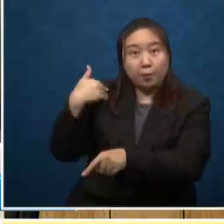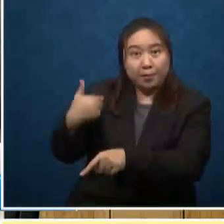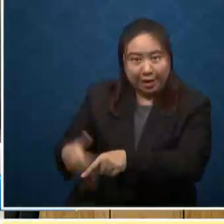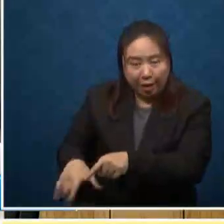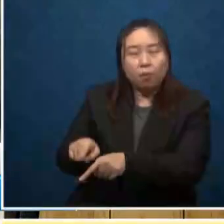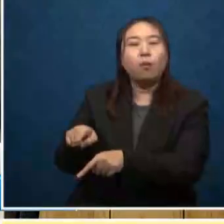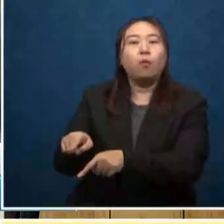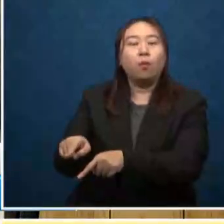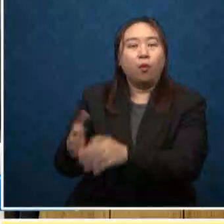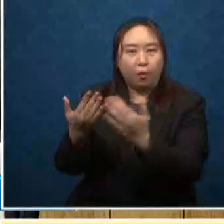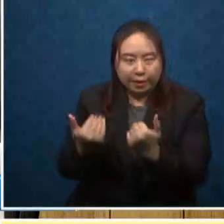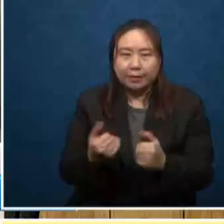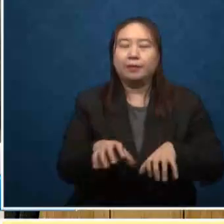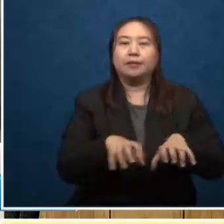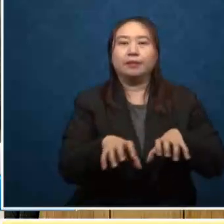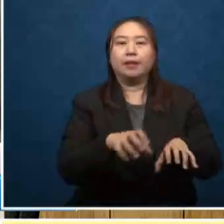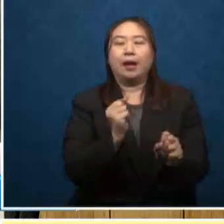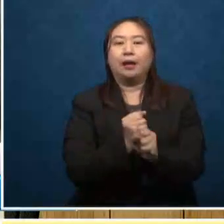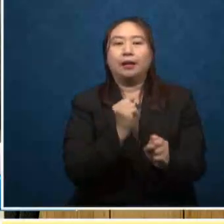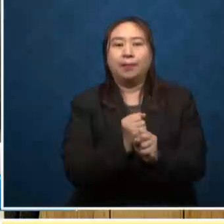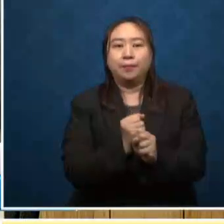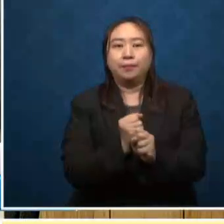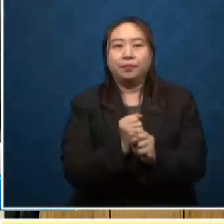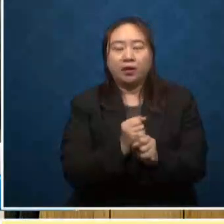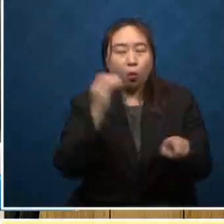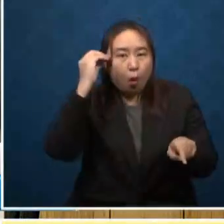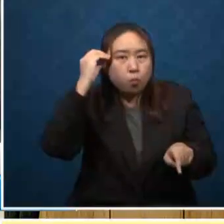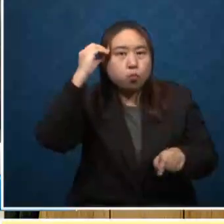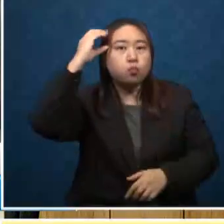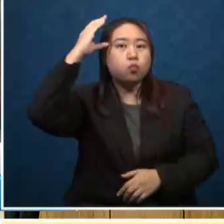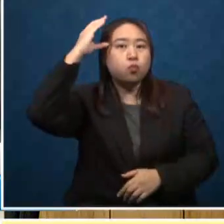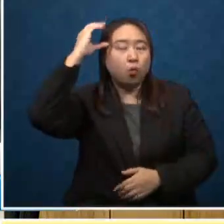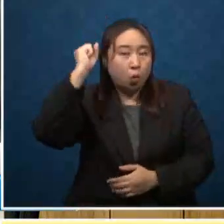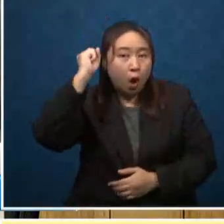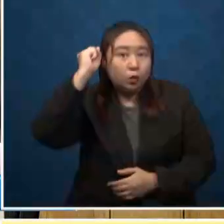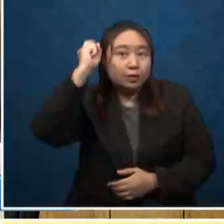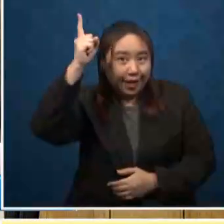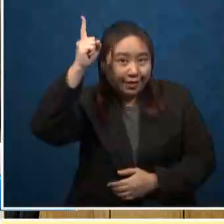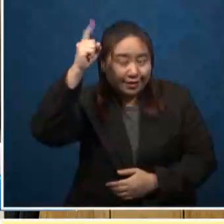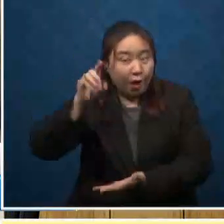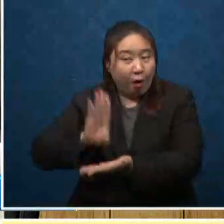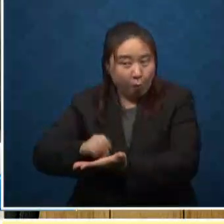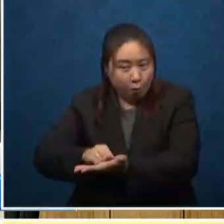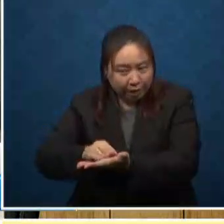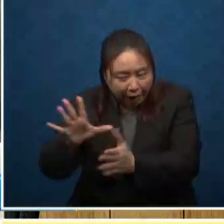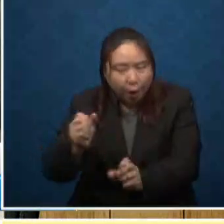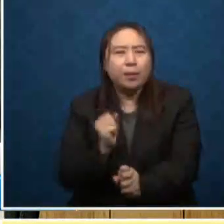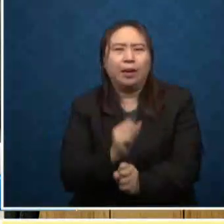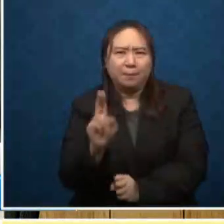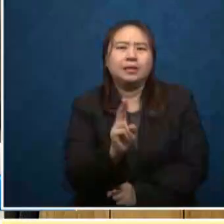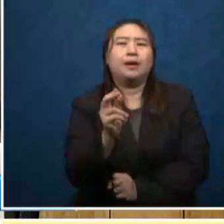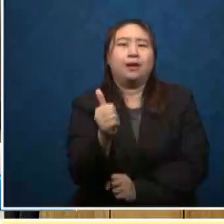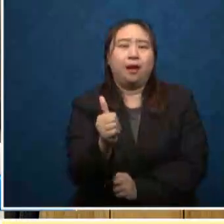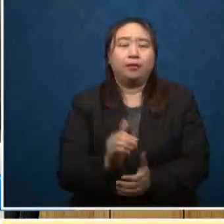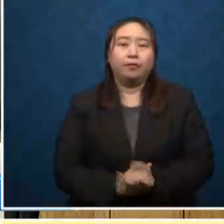ก็สามารถที่จะทำให้นำเอาความรู้ความเข้าใจที่มีอยู่ตามข้อมูลเนี่ยมาใช้ให้เกิดประโยชน์ได้